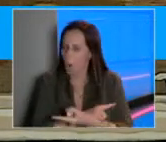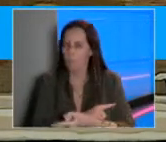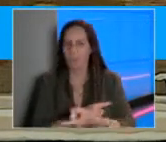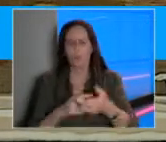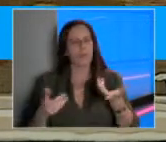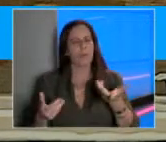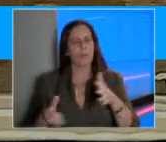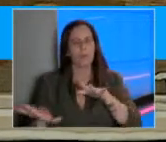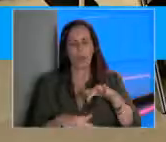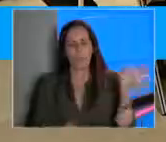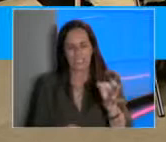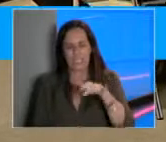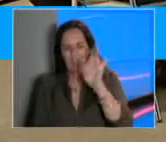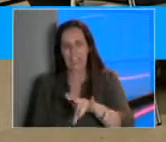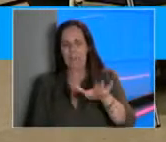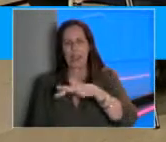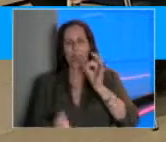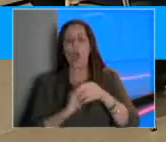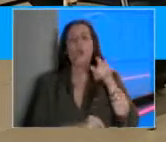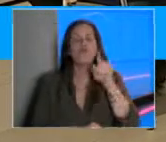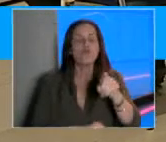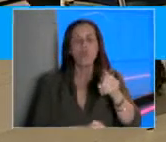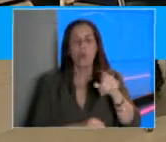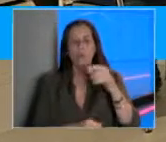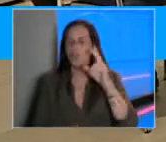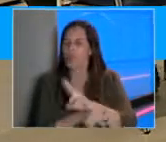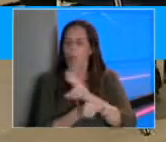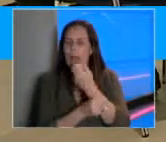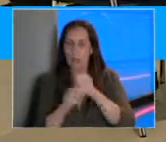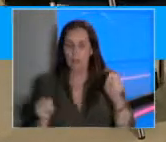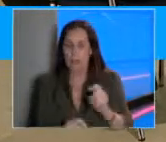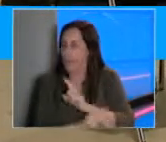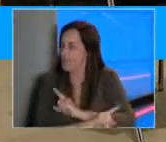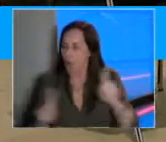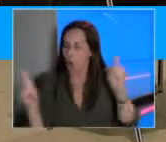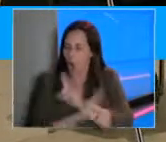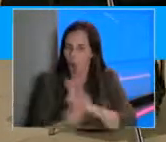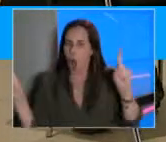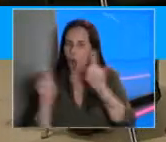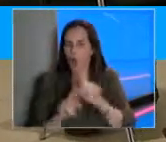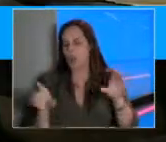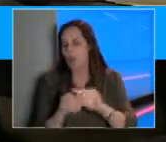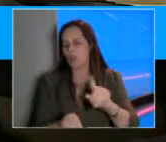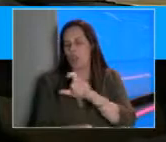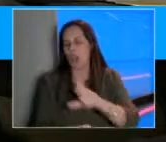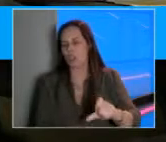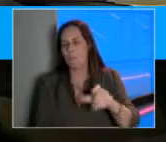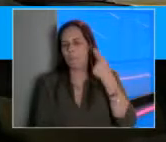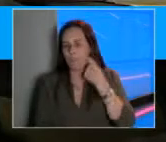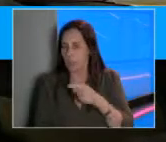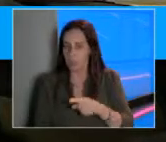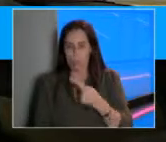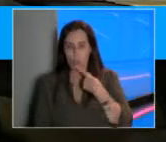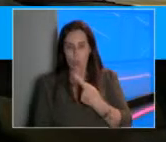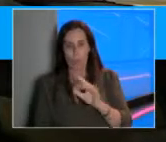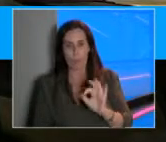לשלטון שמסית כנגד מערכת אכיפת החוק, שהוא יבצר את המשטר הדמוקרטי ולעולם לא יישב בממשלה תחת נאשם במשפט פלילי. המשמעות